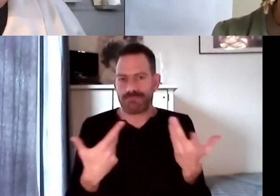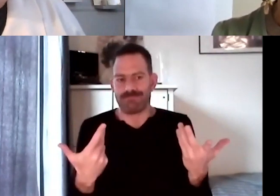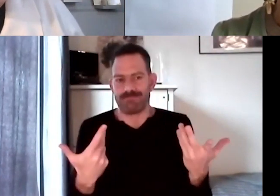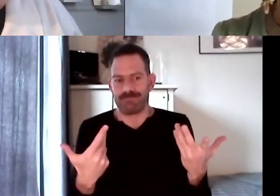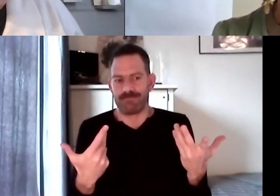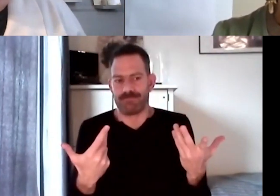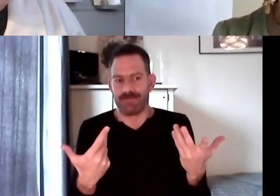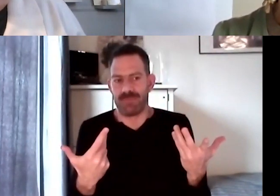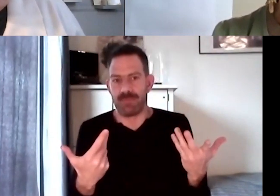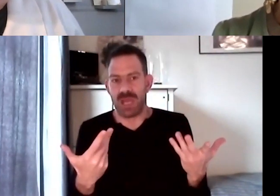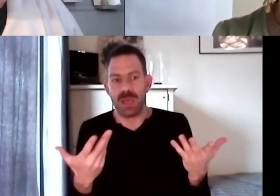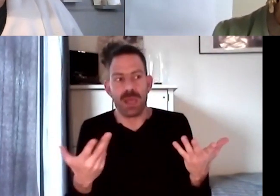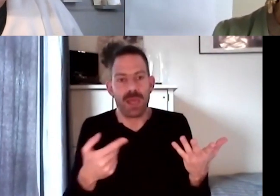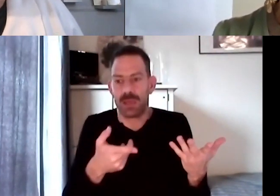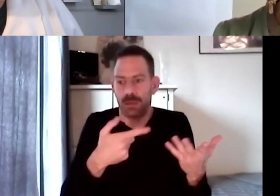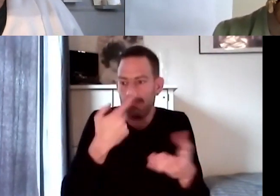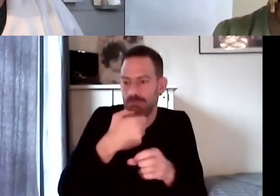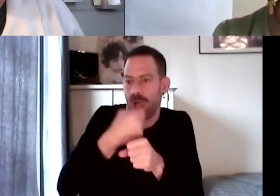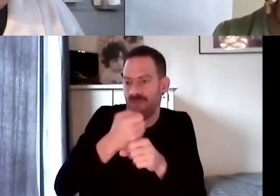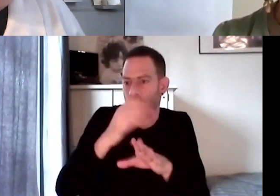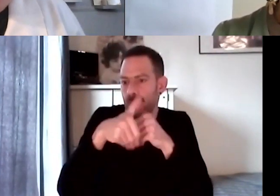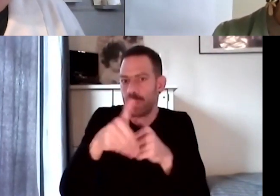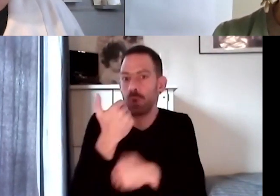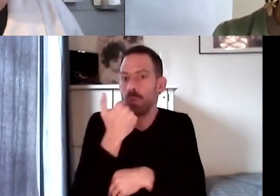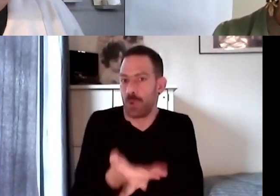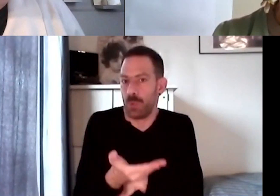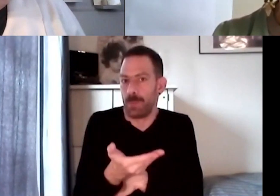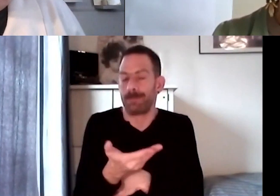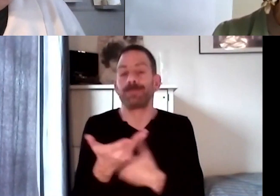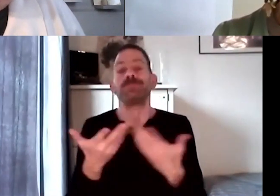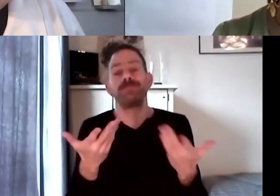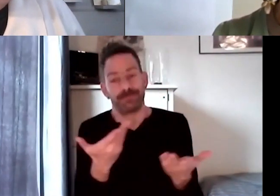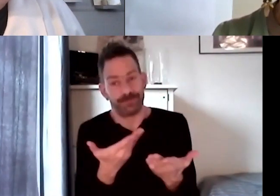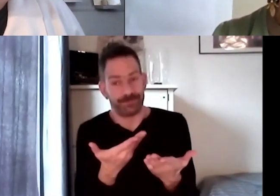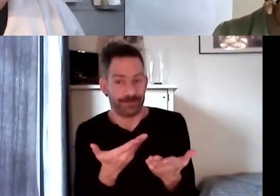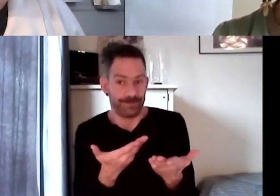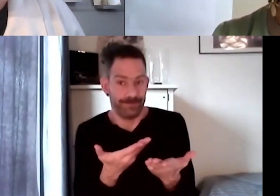et on ne peut pas, on ne peut plus tenir son poste. Donc, du coup, eh ben,